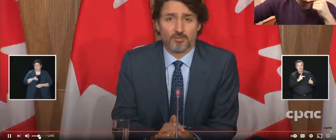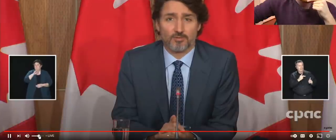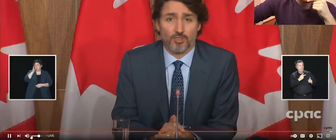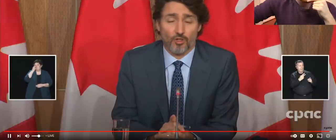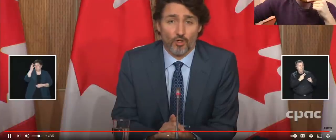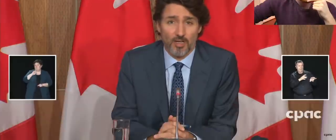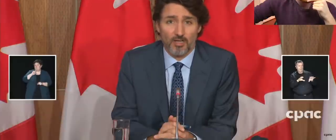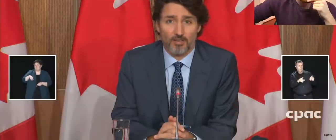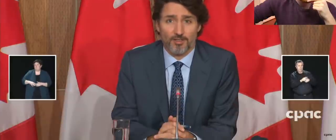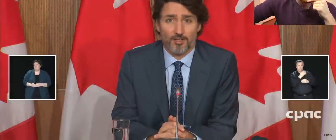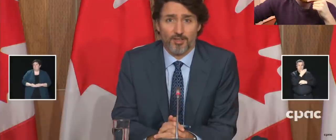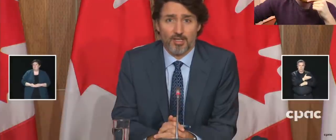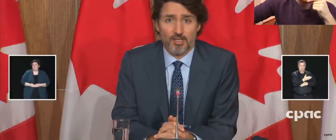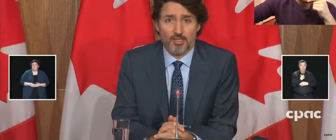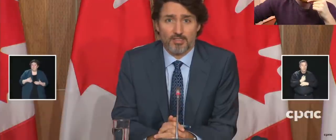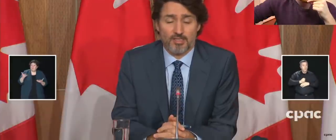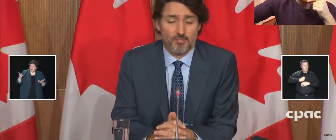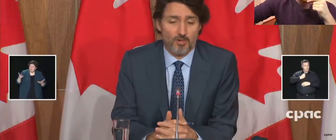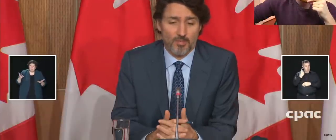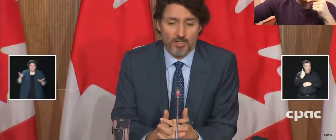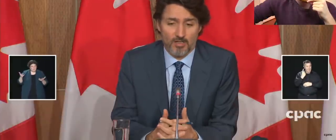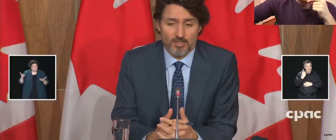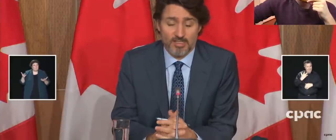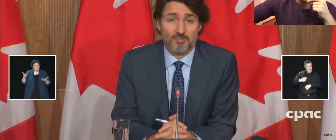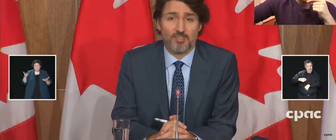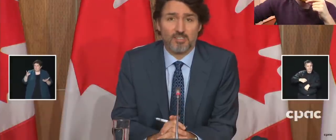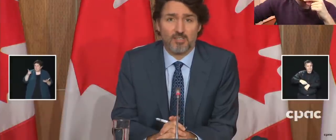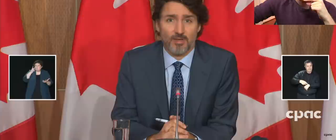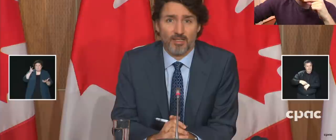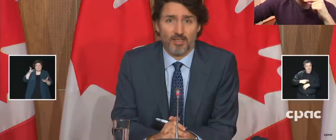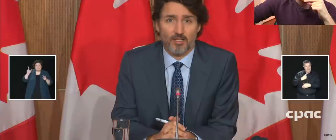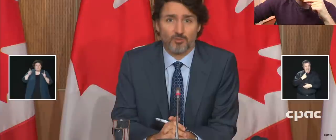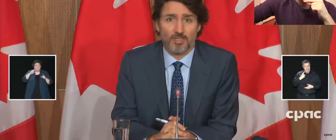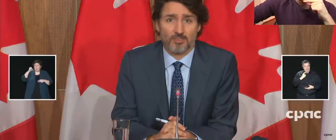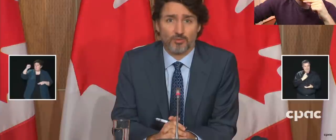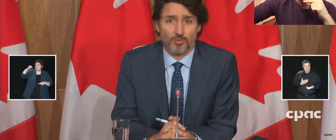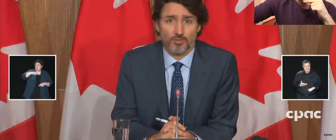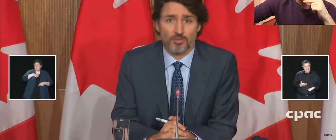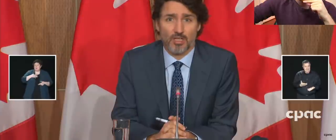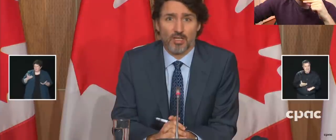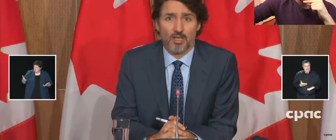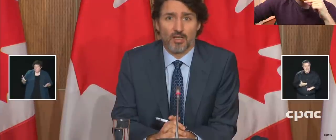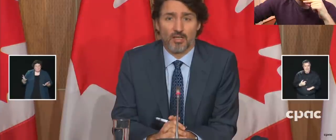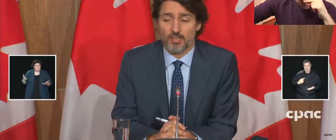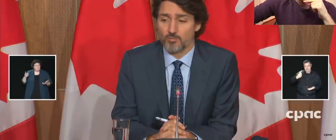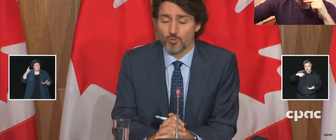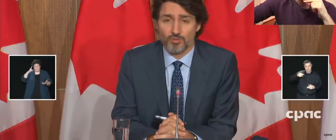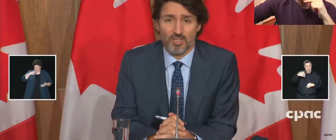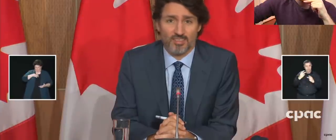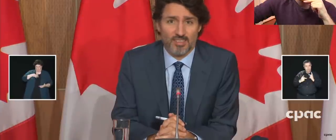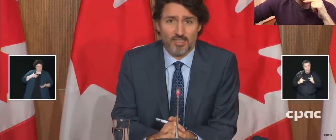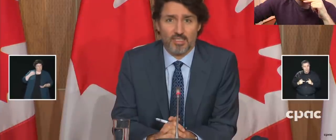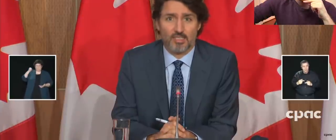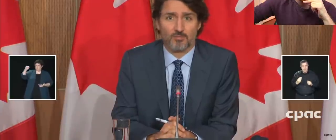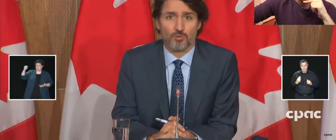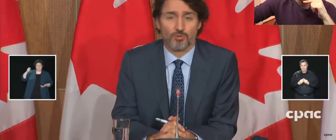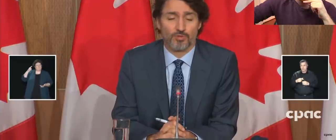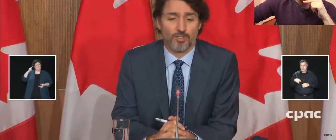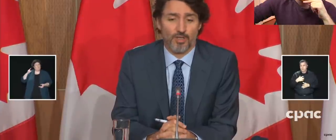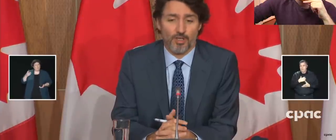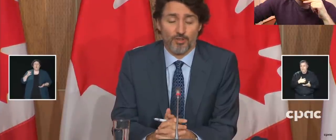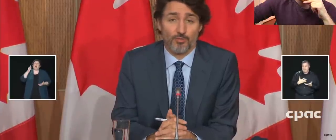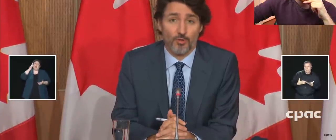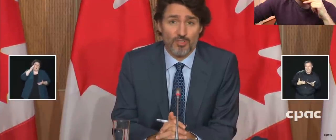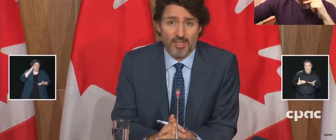comme ça. Je comprends que c'est des moments difficiles par lesquels nous passons tous. Il y a beaucoup d'anxiété,